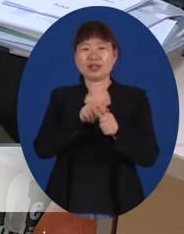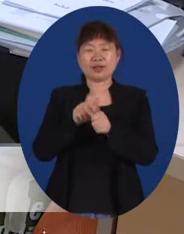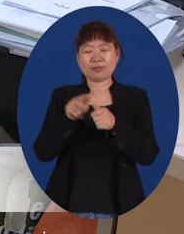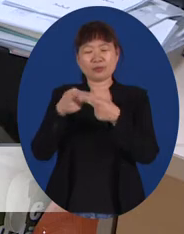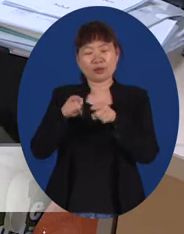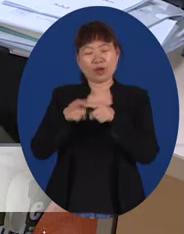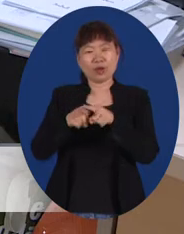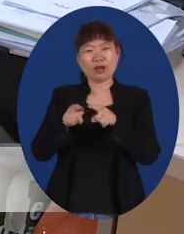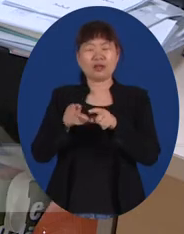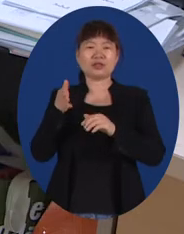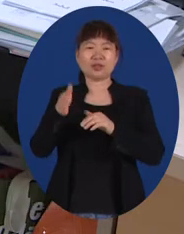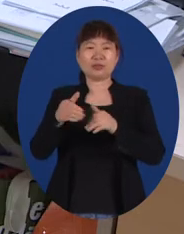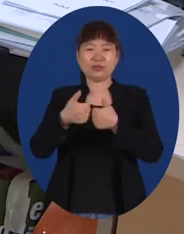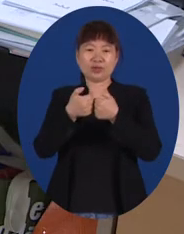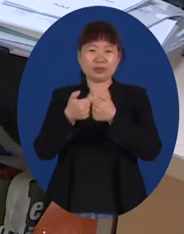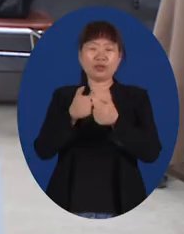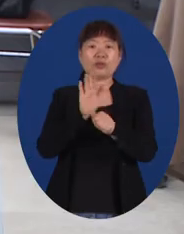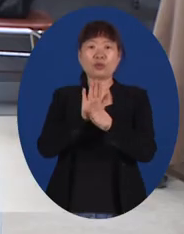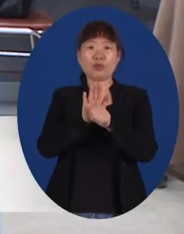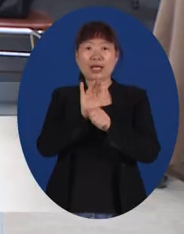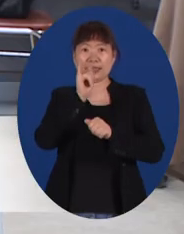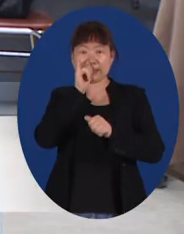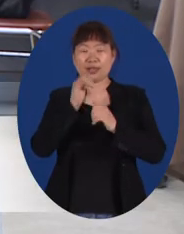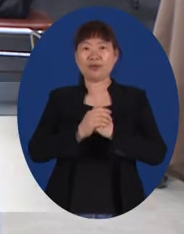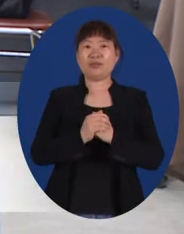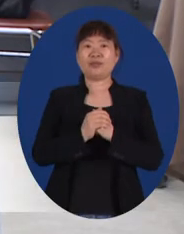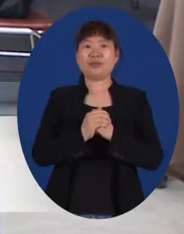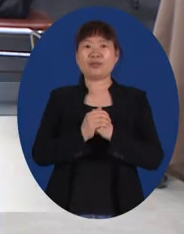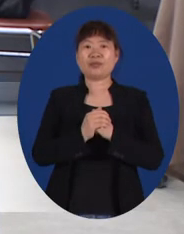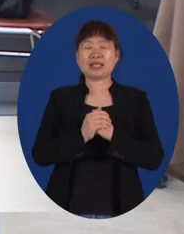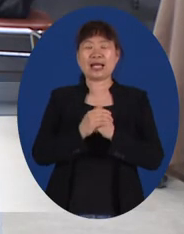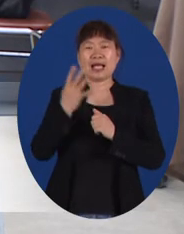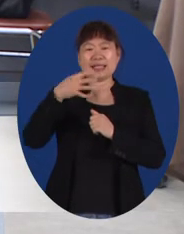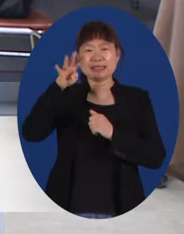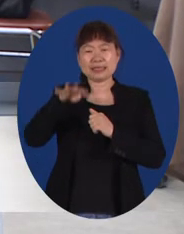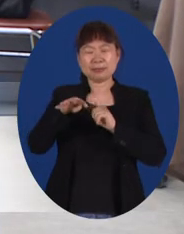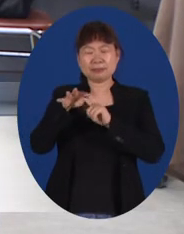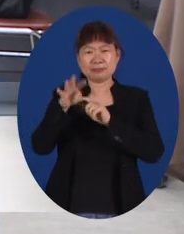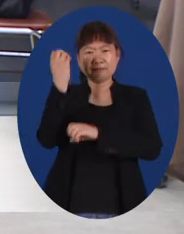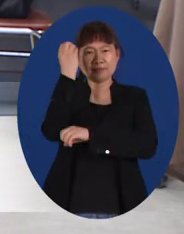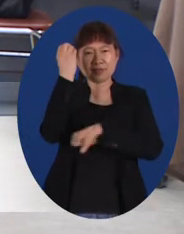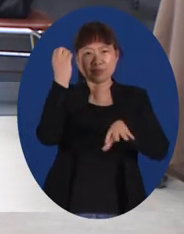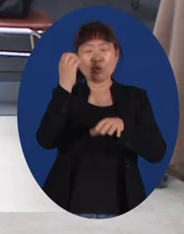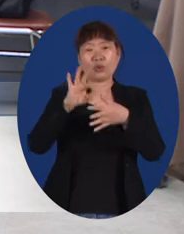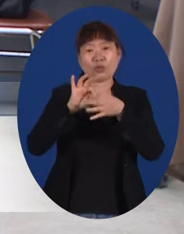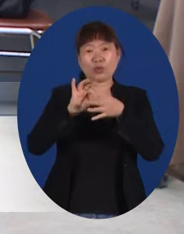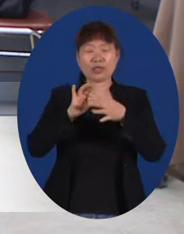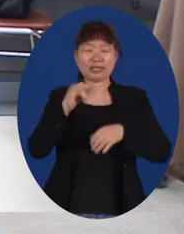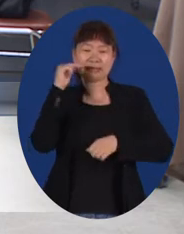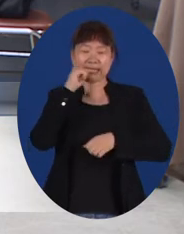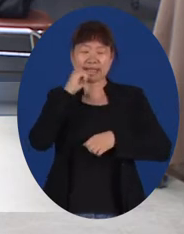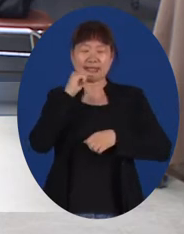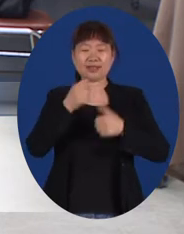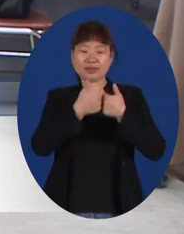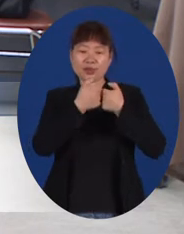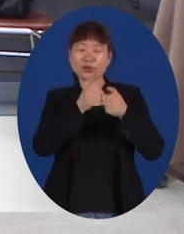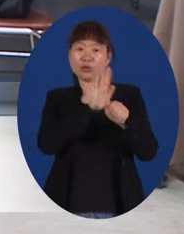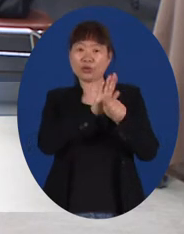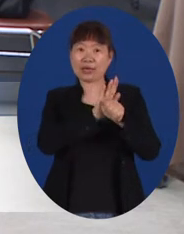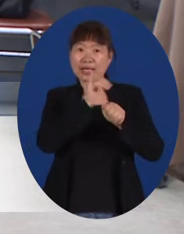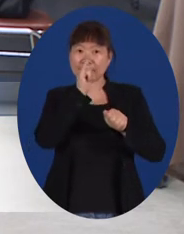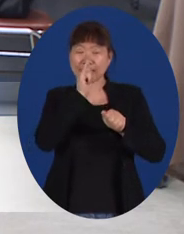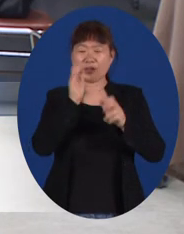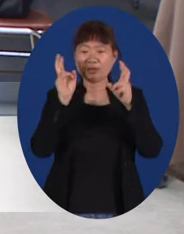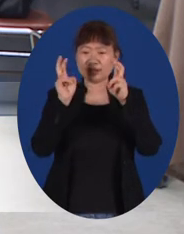한 전문 컨설팅 도 지원합니다 쑤 송 요리 라던지 이런 지표들을 기반으로 해서 체계적인 컨설팅 진행을 합니다 그래서